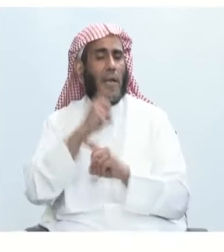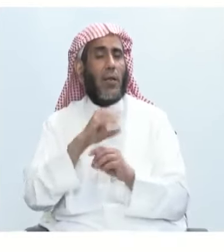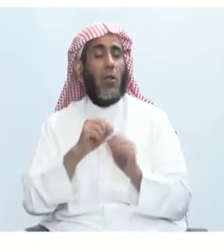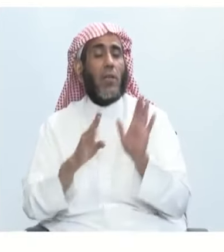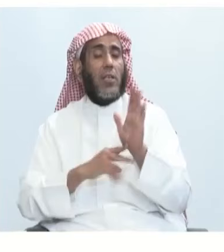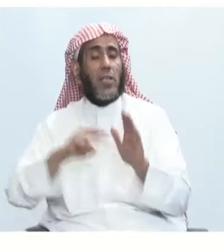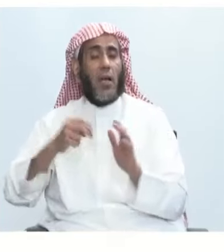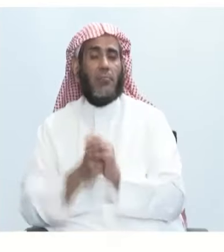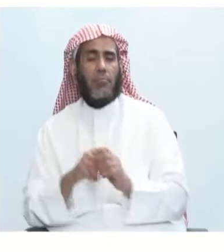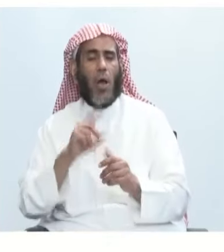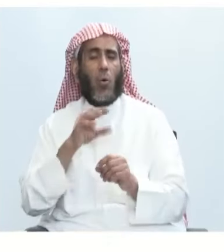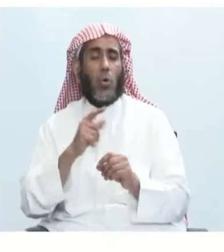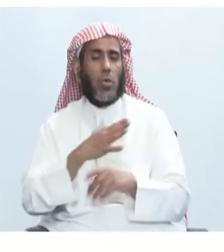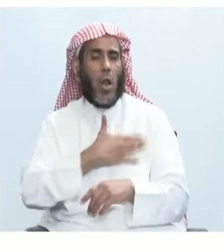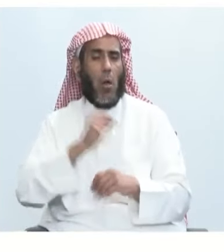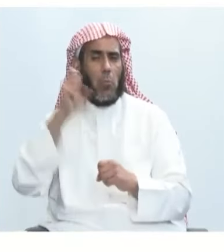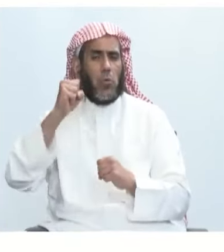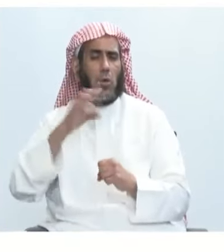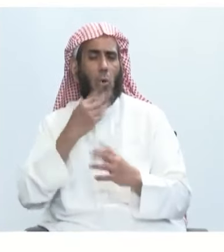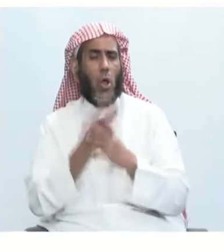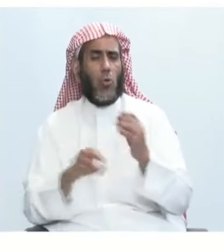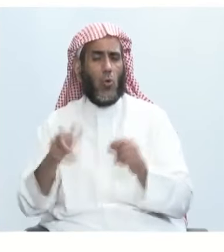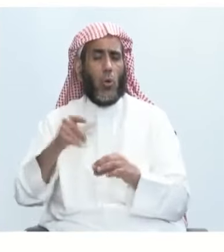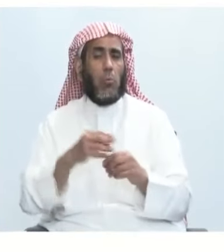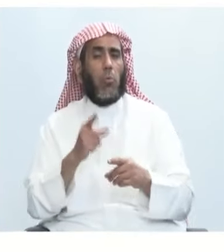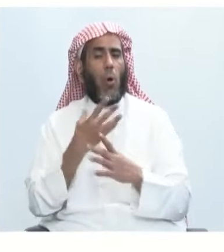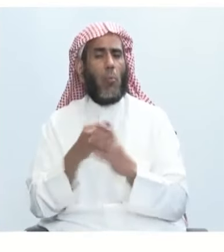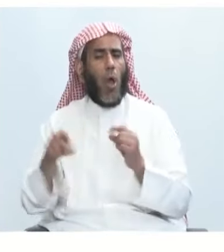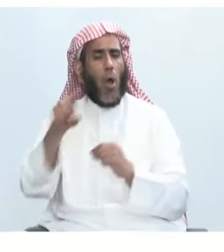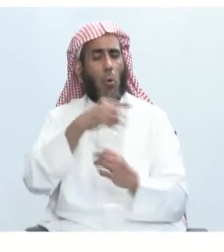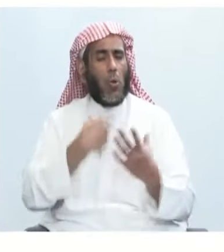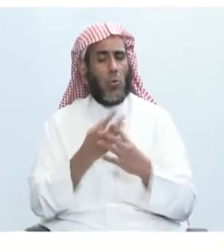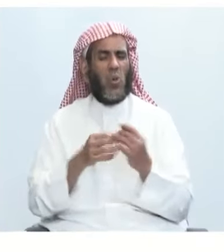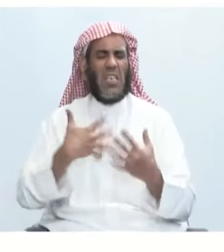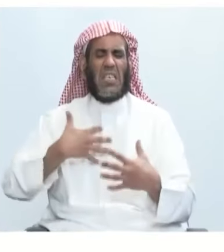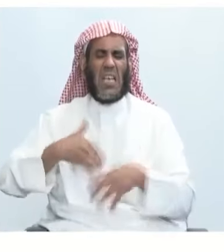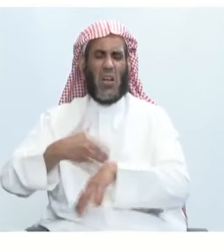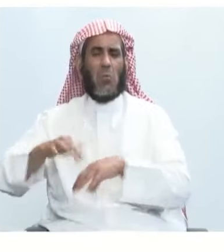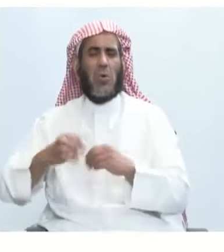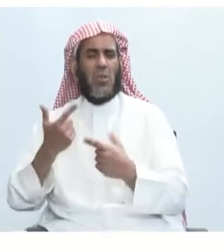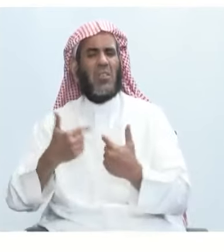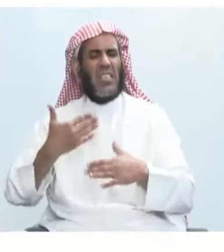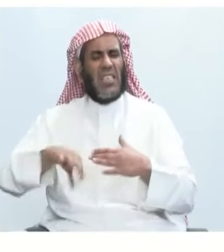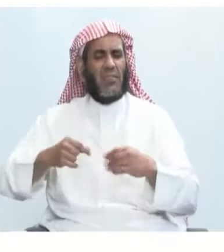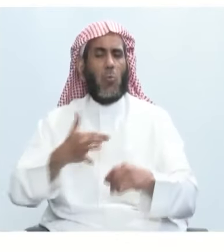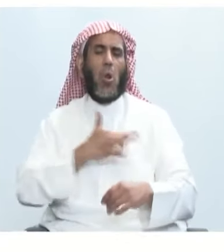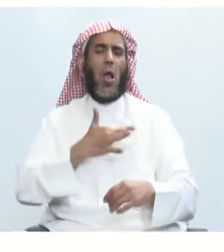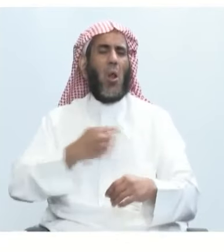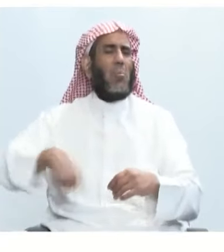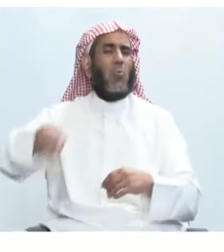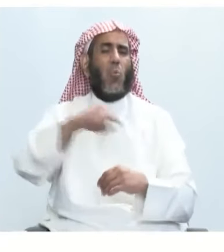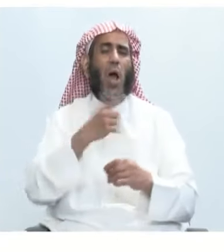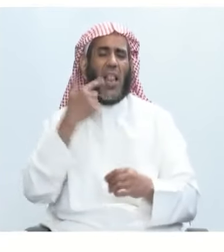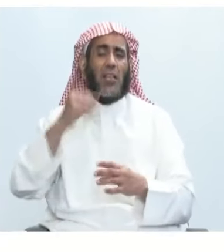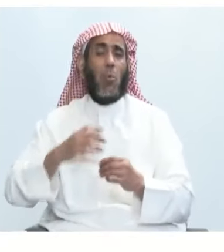في نص اخر اقول رجال الامن الشجعان ان اولاد شهدائكم ابنائكم جميعا وان جراحكم تنزف من في كل قلب من قلوبنا وان